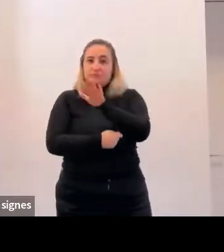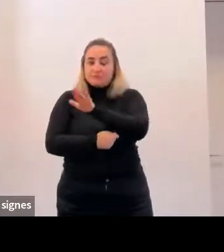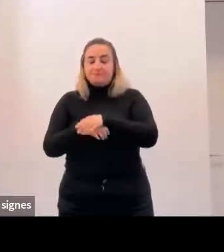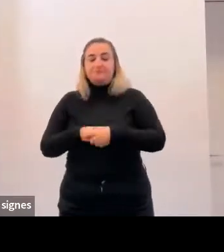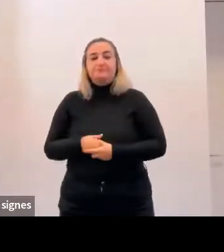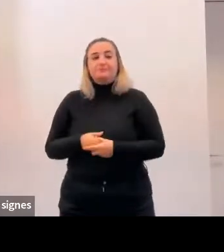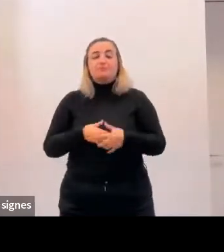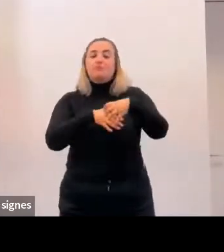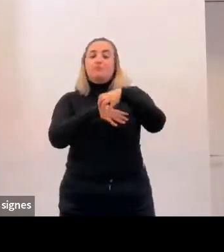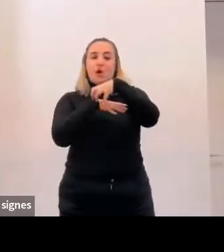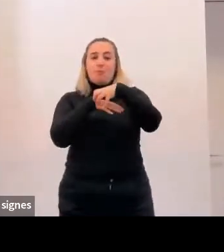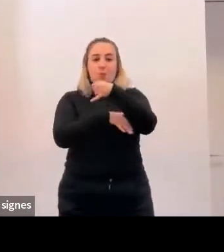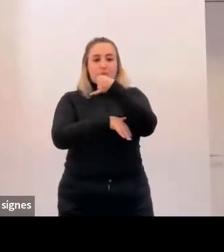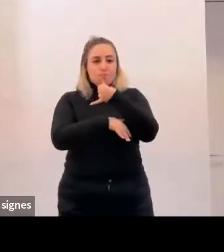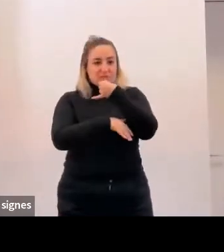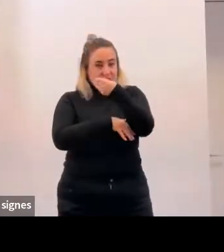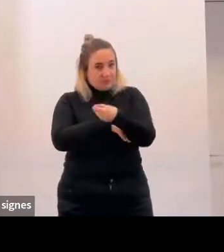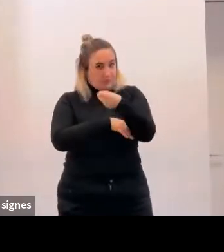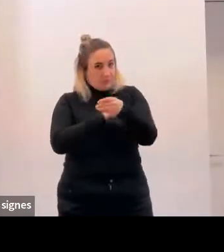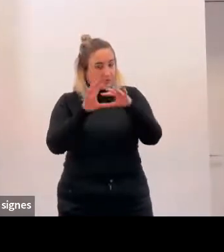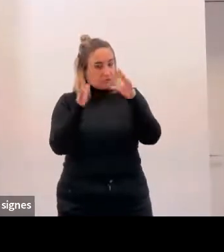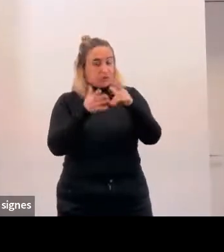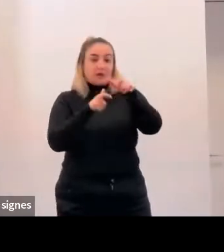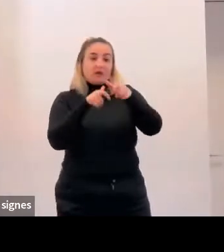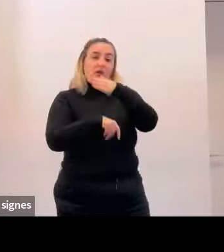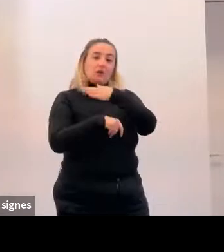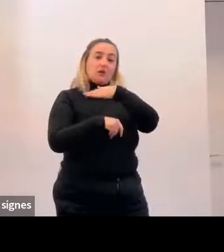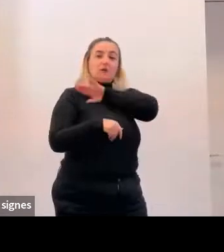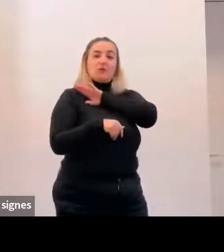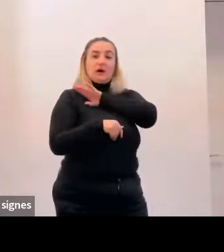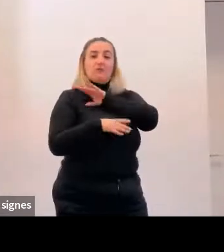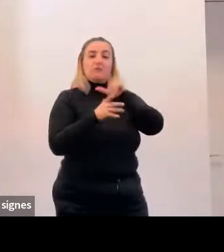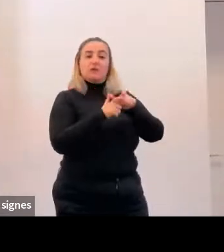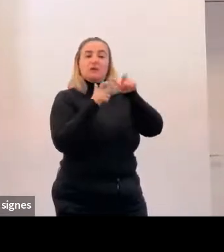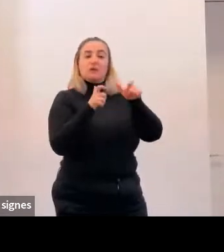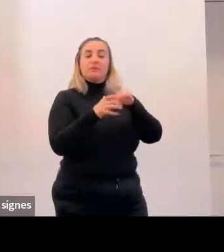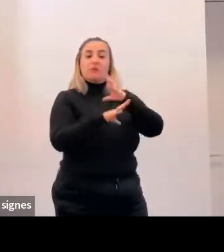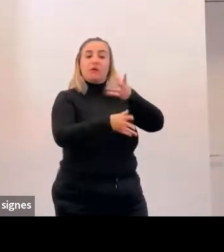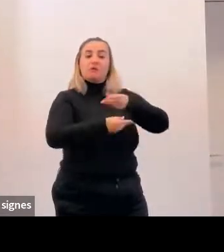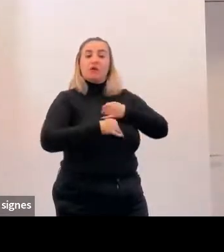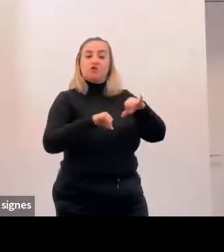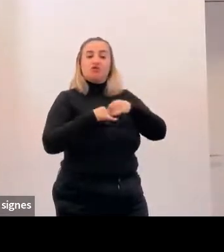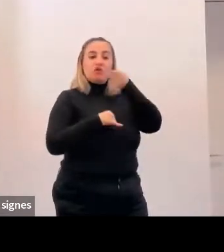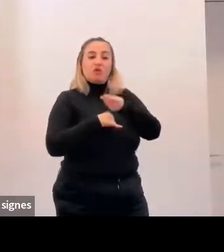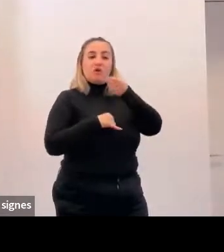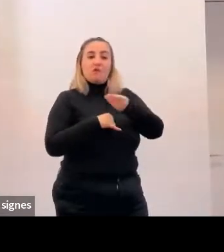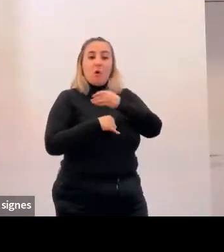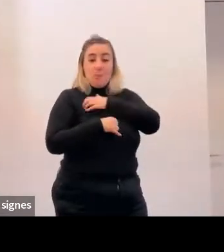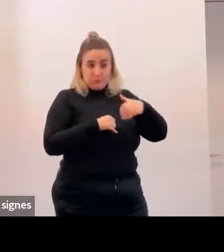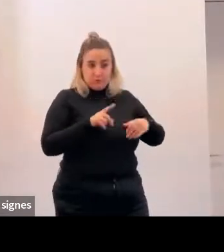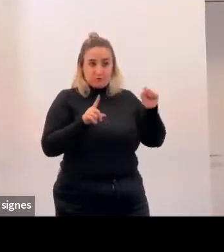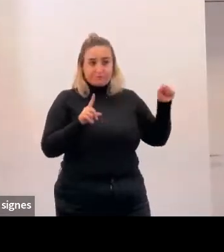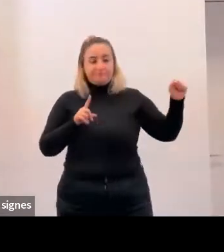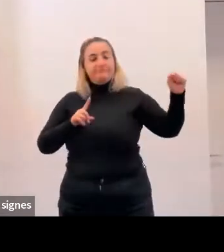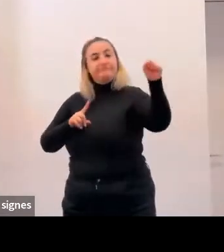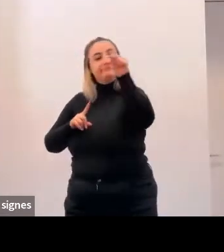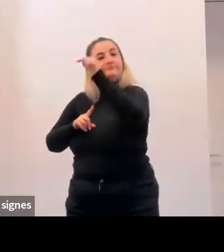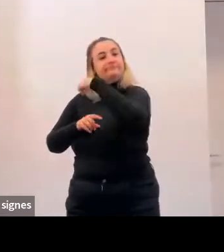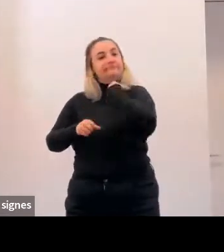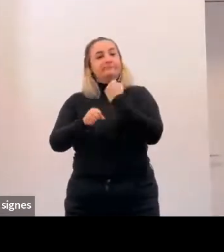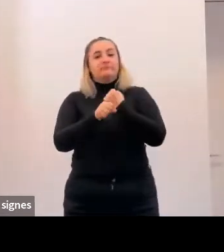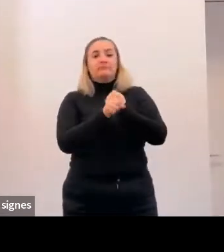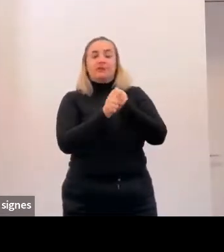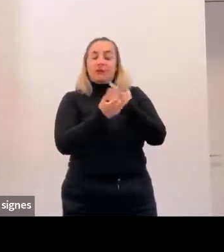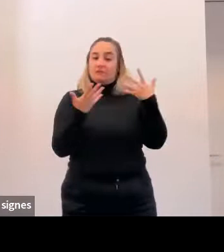enfance a d'ores et déjà travaillé avec les responsables des établissements d'accueil du jeune enfant municipaux pour informer